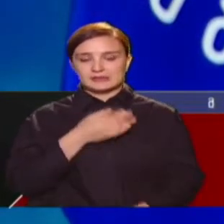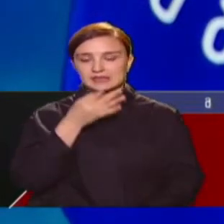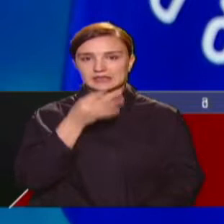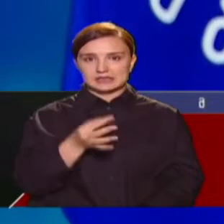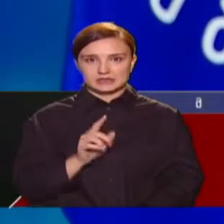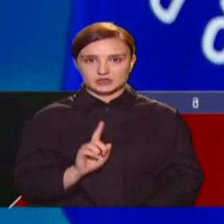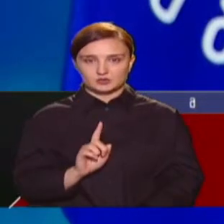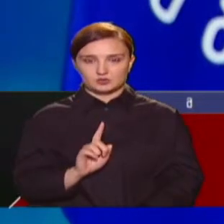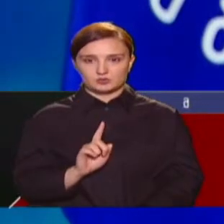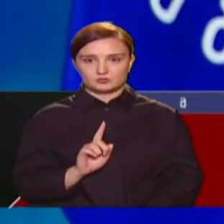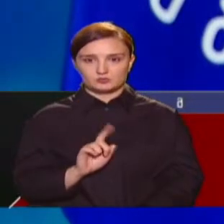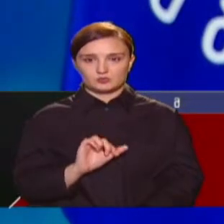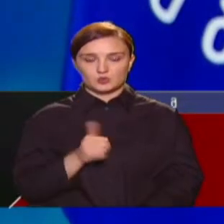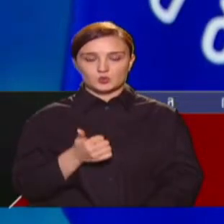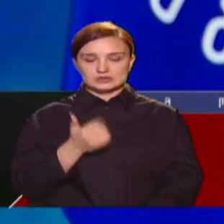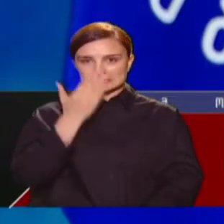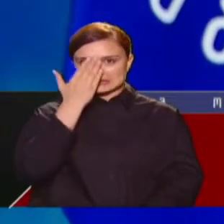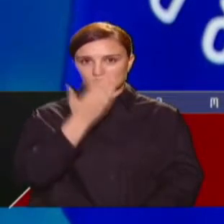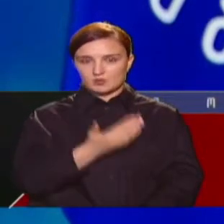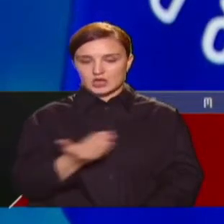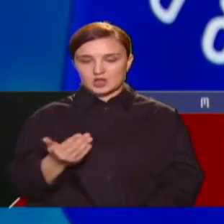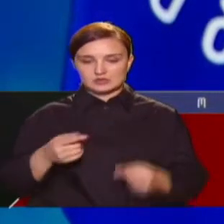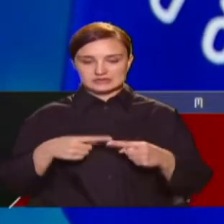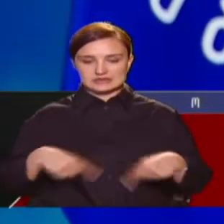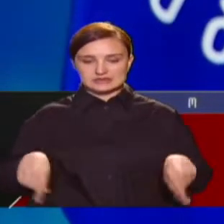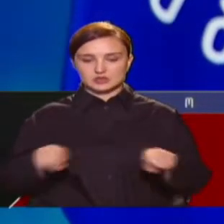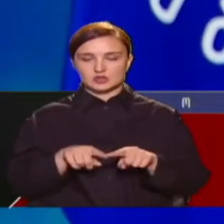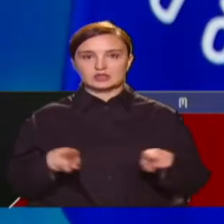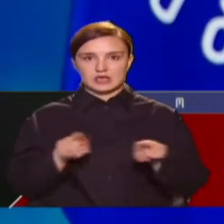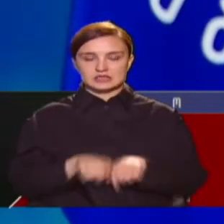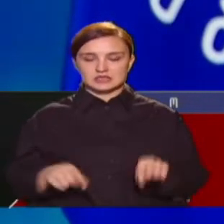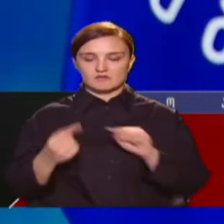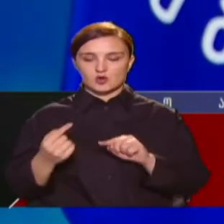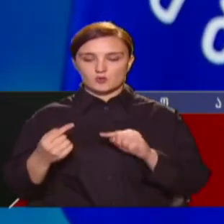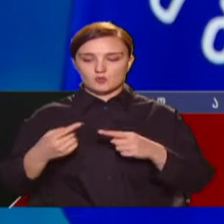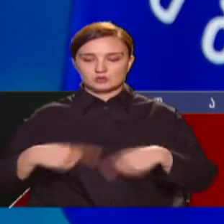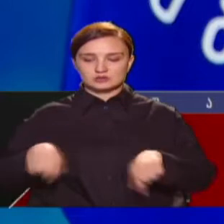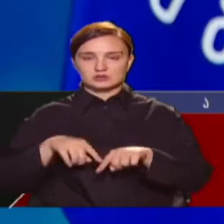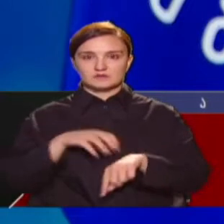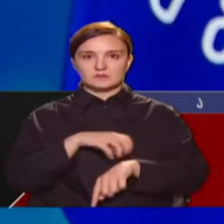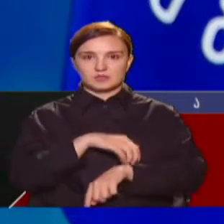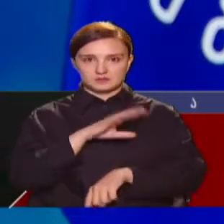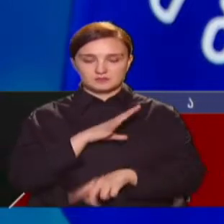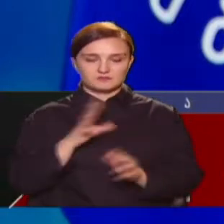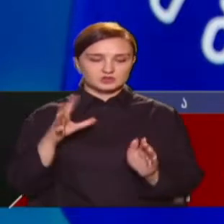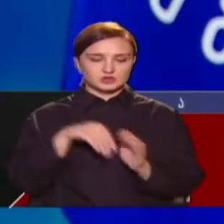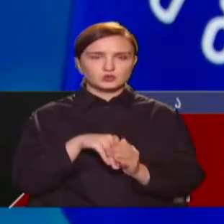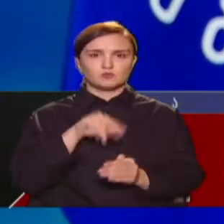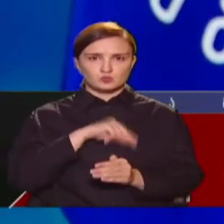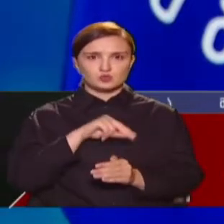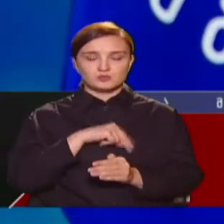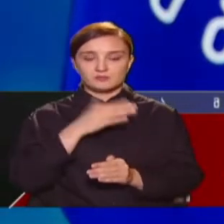რომ როგორც სამოქალაქო საზოგადოება, ასევე ოპოზიციური პარტიები იქ იყვნენ ჩართული, მუშაობდნენ და